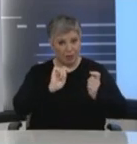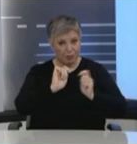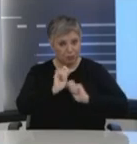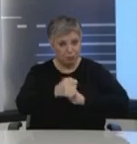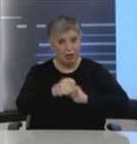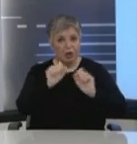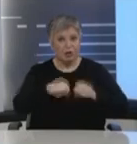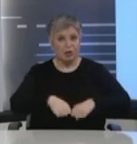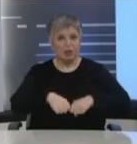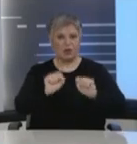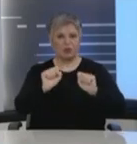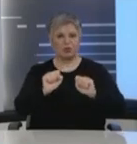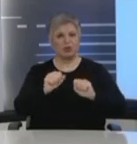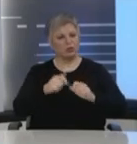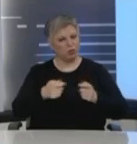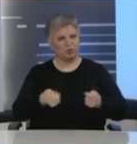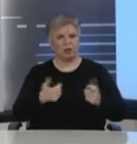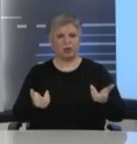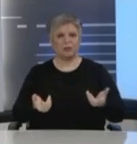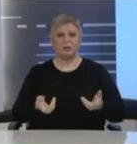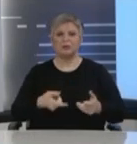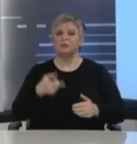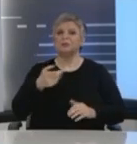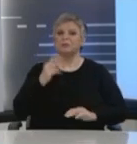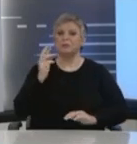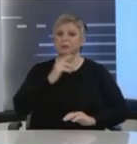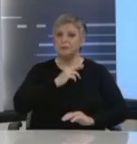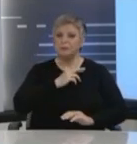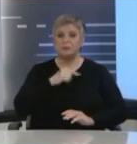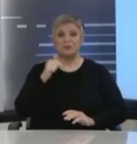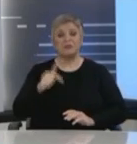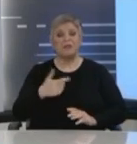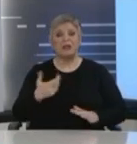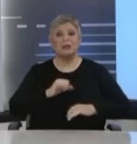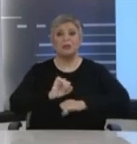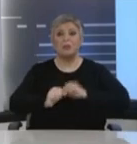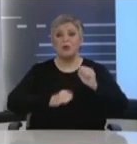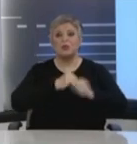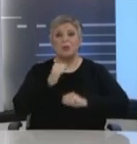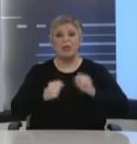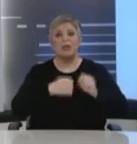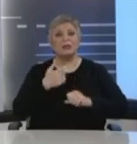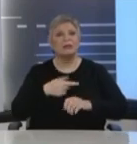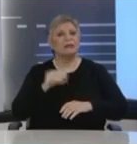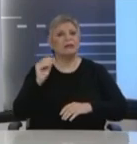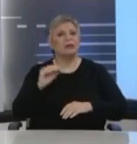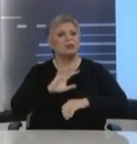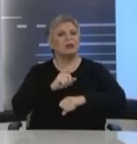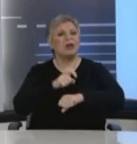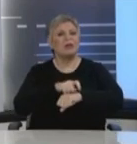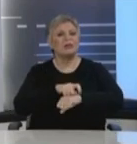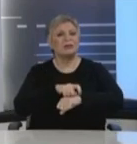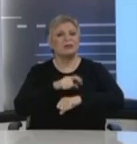Κύριε Τσίπρα, εσείς μοναδική έγνοια έχετε την πολιτική αξιοποίηση του σκανδάλου. Η ματιά σας είναι